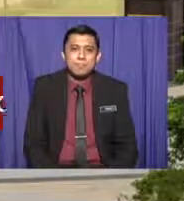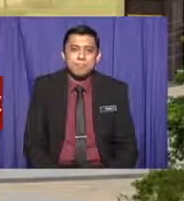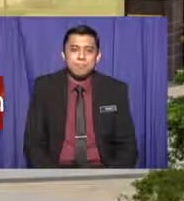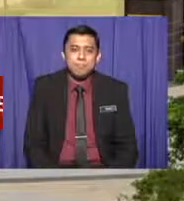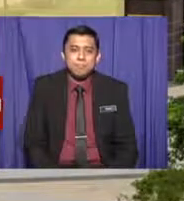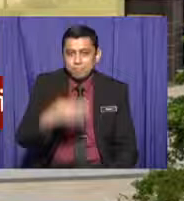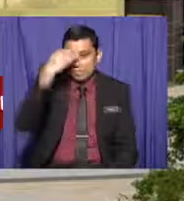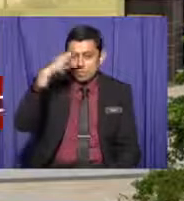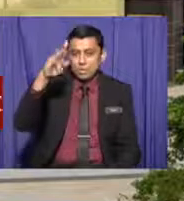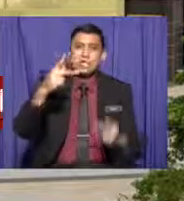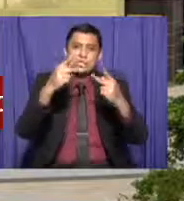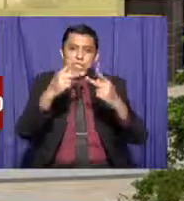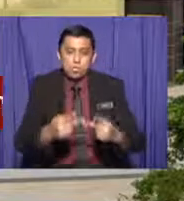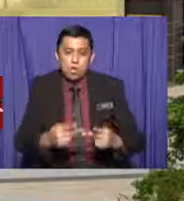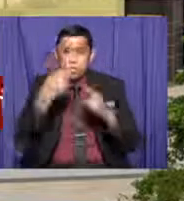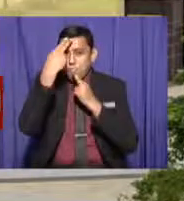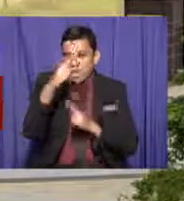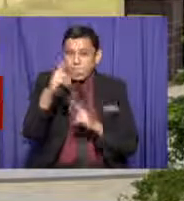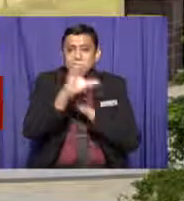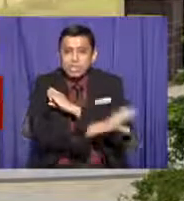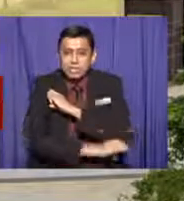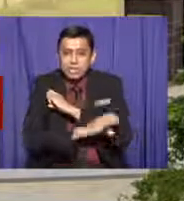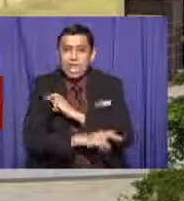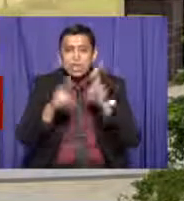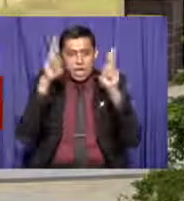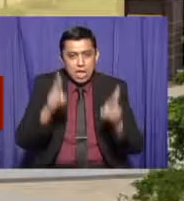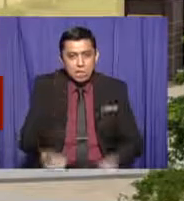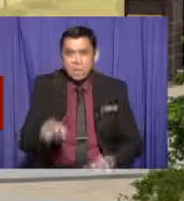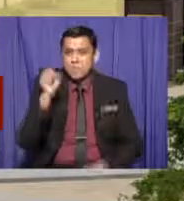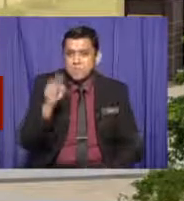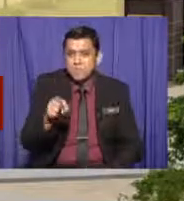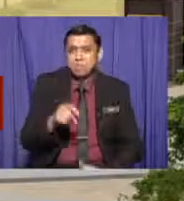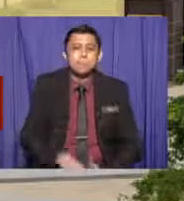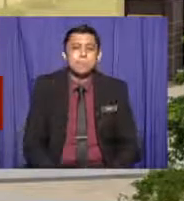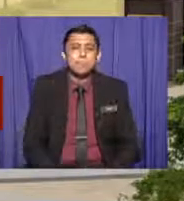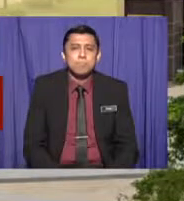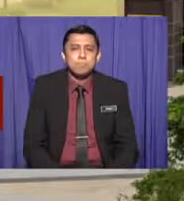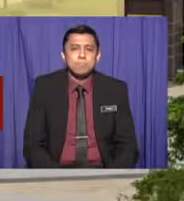Bagi mengekalkan kedaulatan negara, rakyat seharusnya